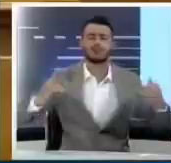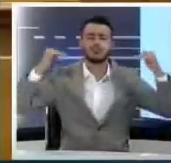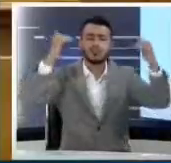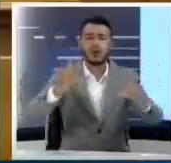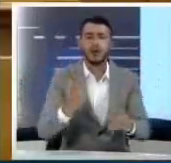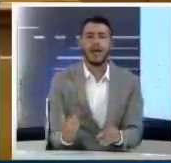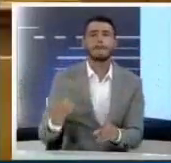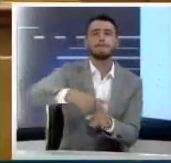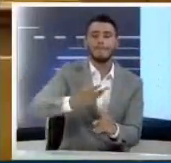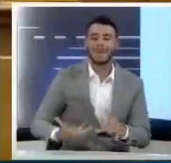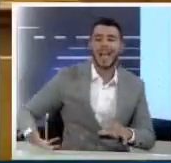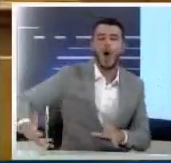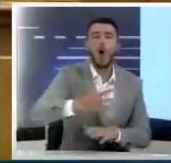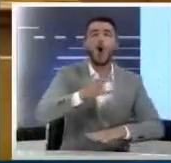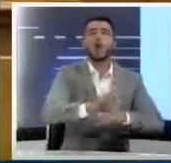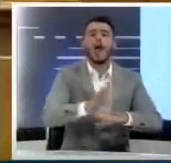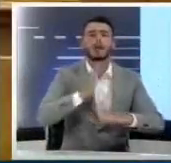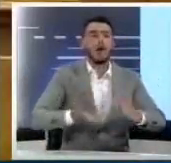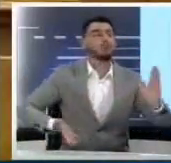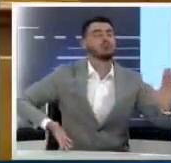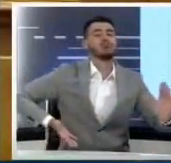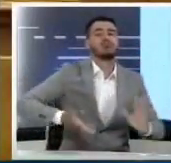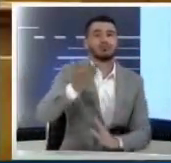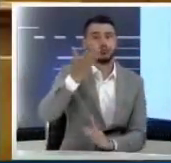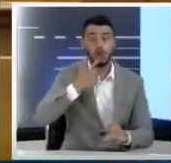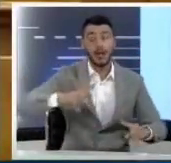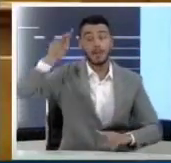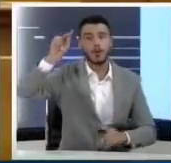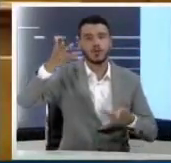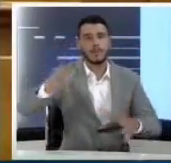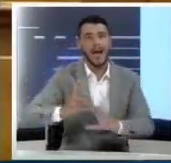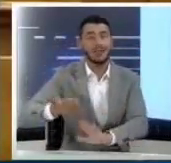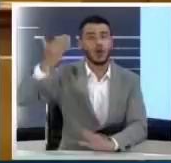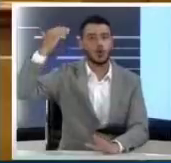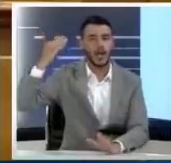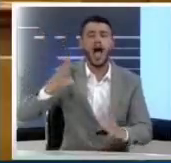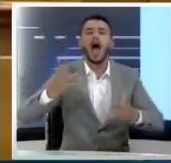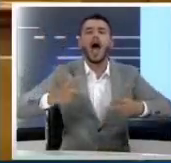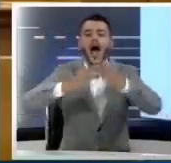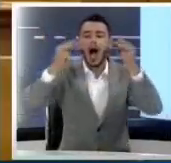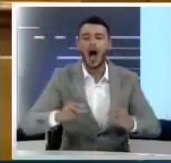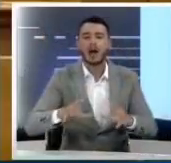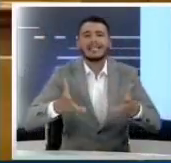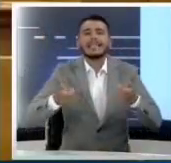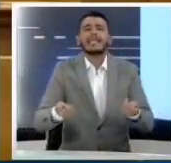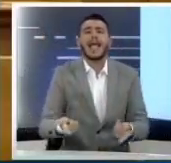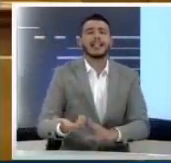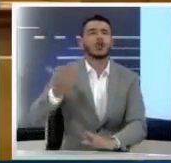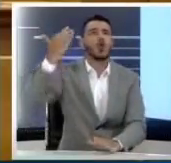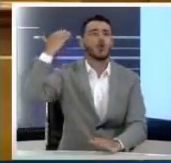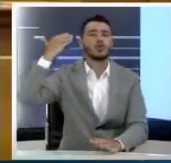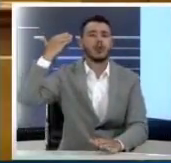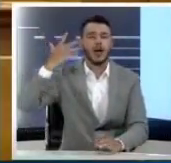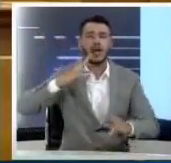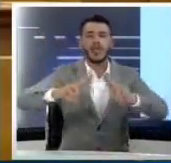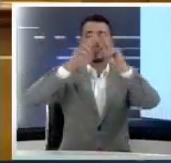πρωτογενή πλεονάσματα. Άρα τι έγινε το 14? Το Δουνουτού για να σώσει την